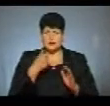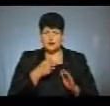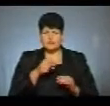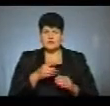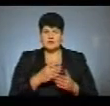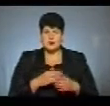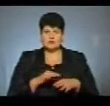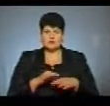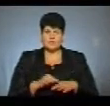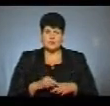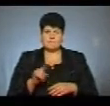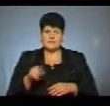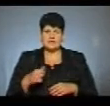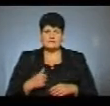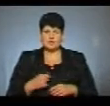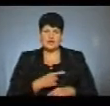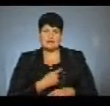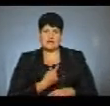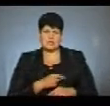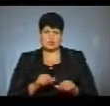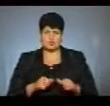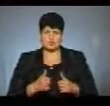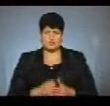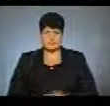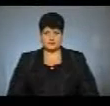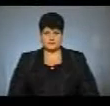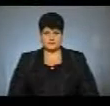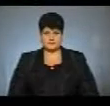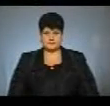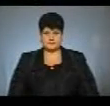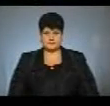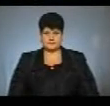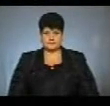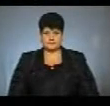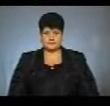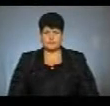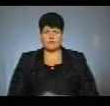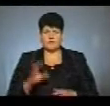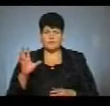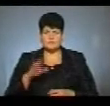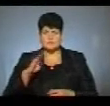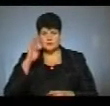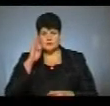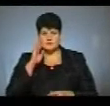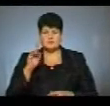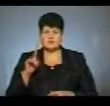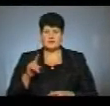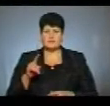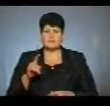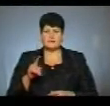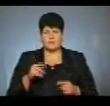Вони мають пройти призовну і медичну комісії. Усім юнакам призовного віку